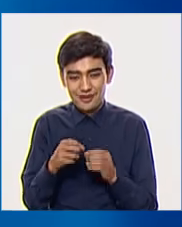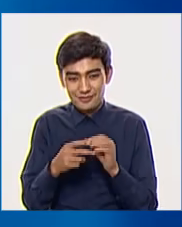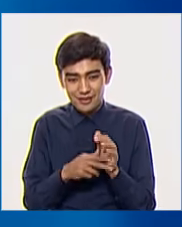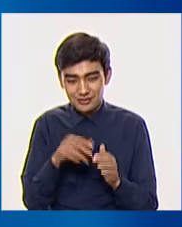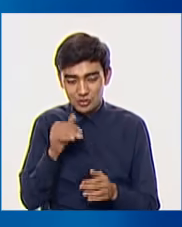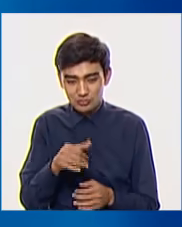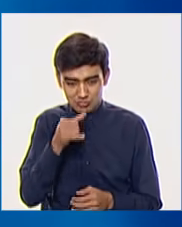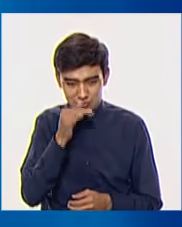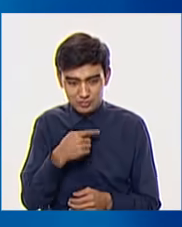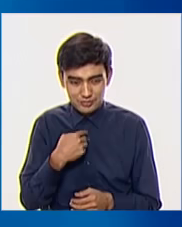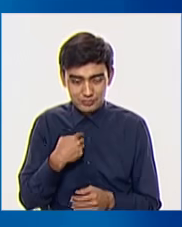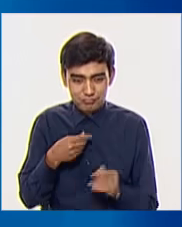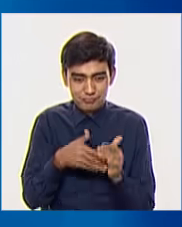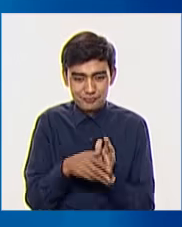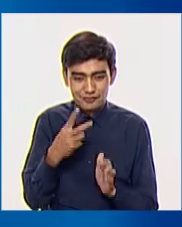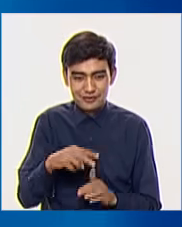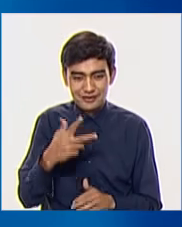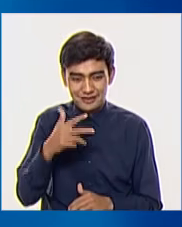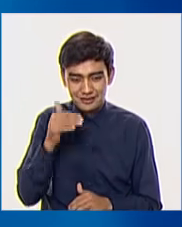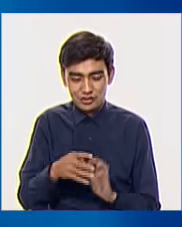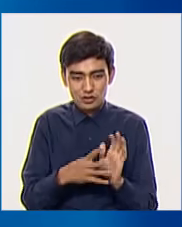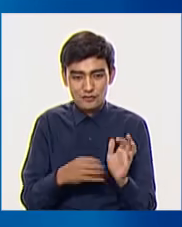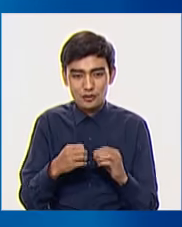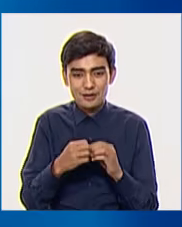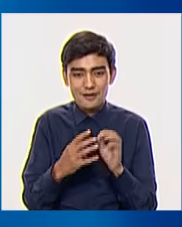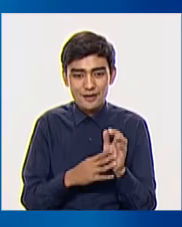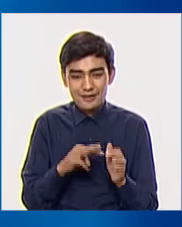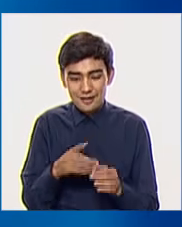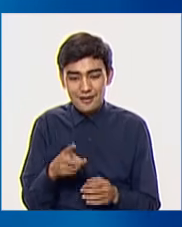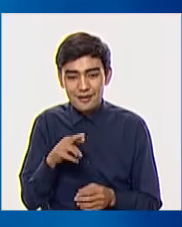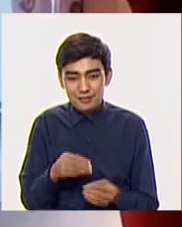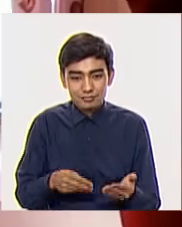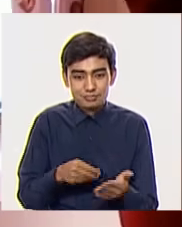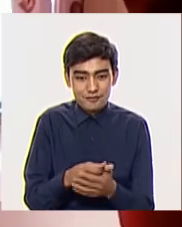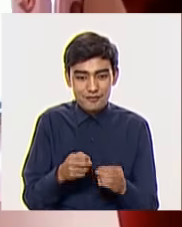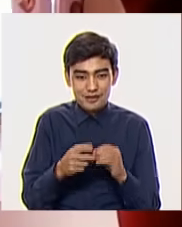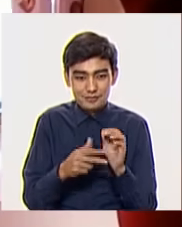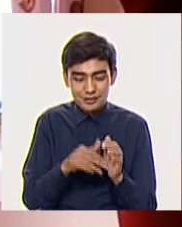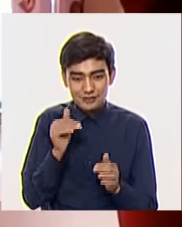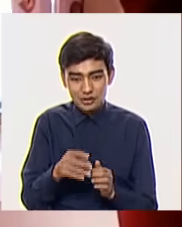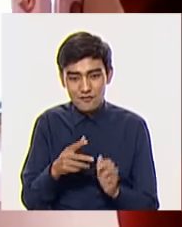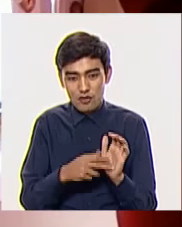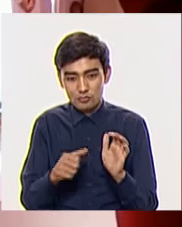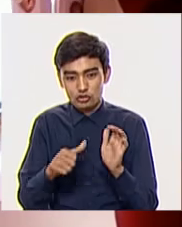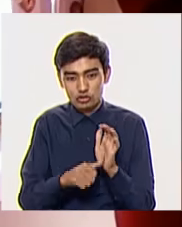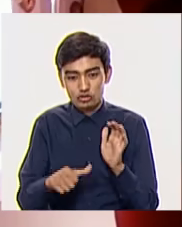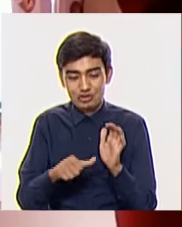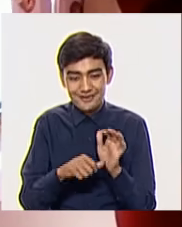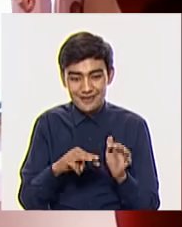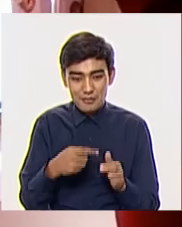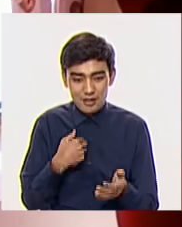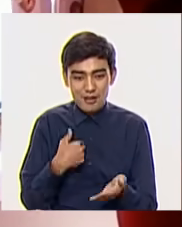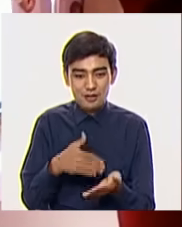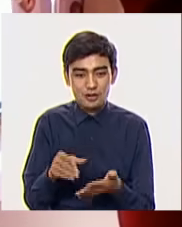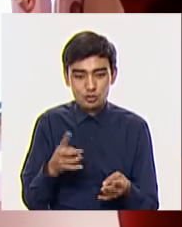невозможно. У нас ушло 23 919 тенге. А для того, чтобы заплатить 18 866, нам пришлось